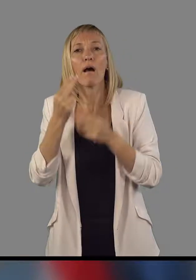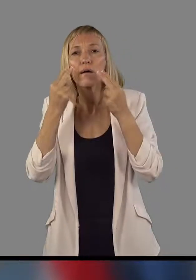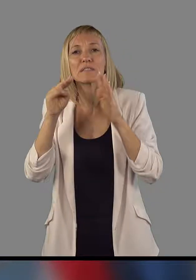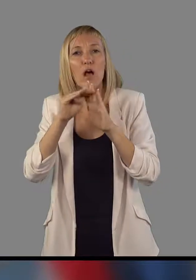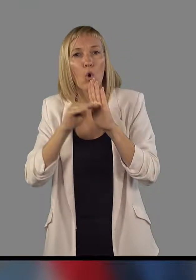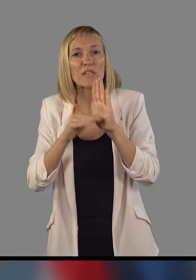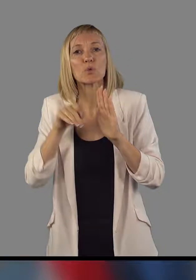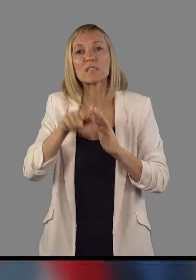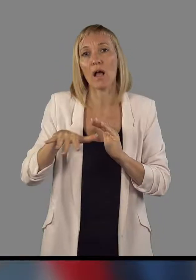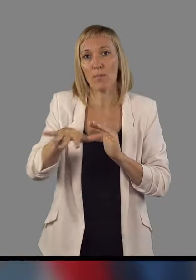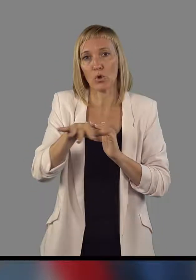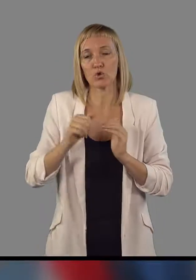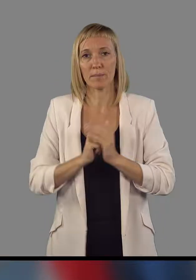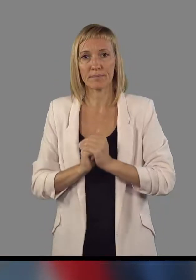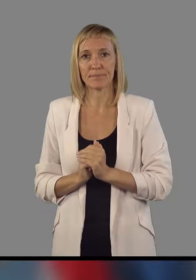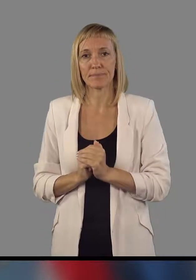področju.